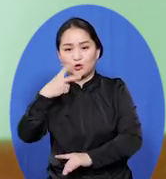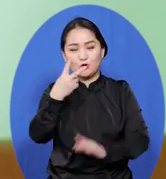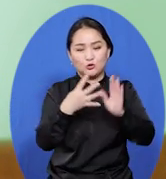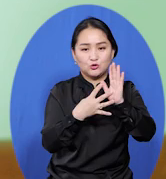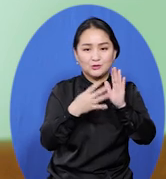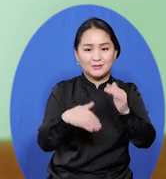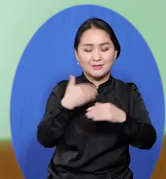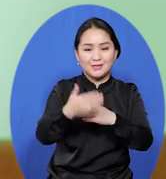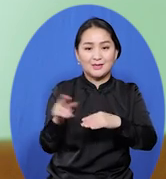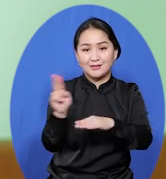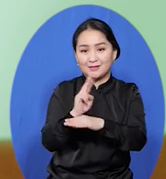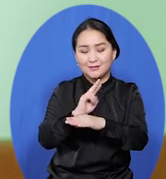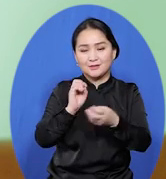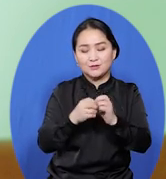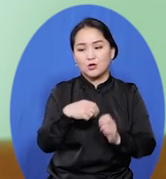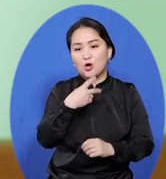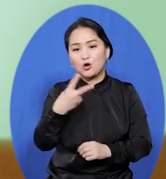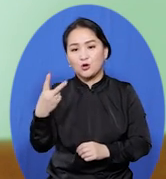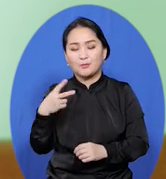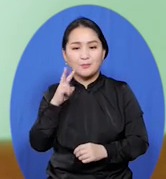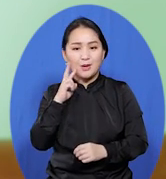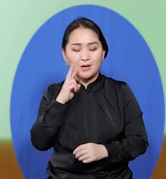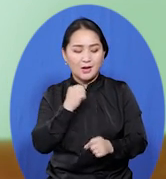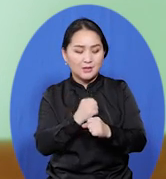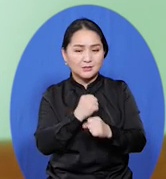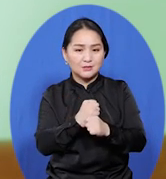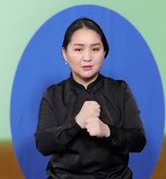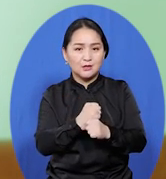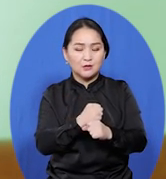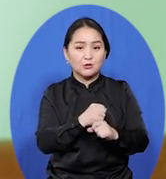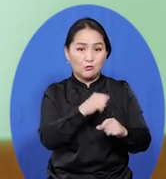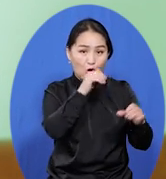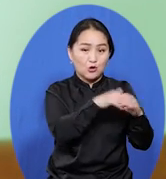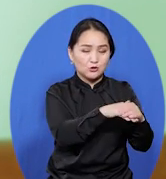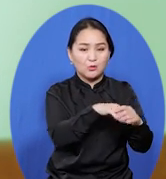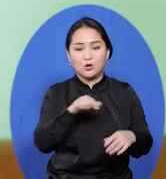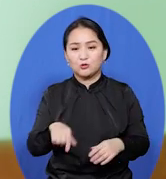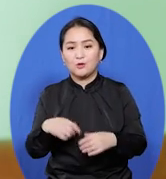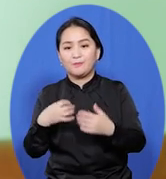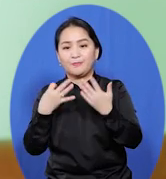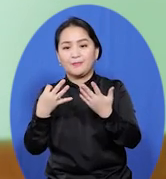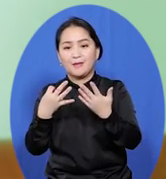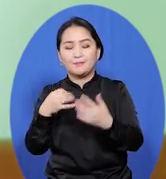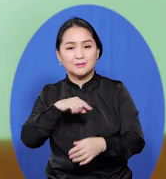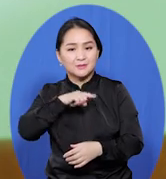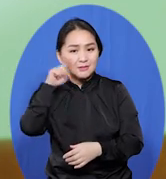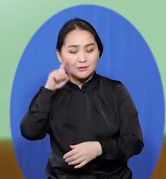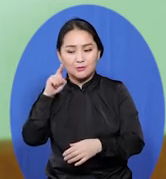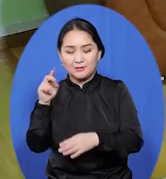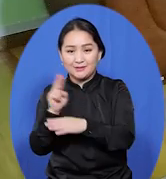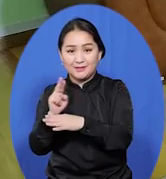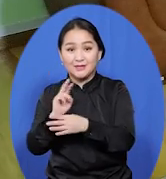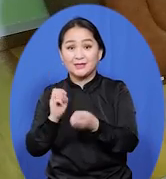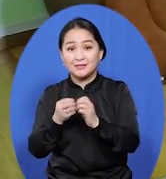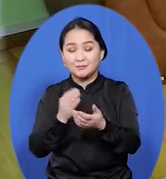нь одоо дараагийн дадлага хийгээд дууссан. 22 нь бол бүр байнгын ажилд зөвшөлдчихсэн. За тэгээд одоо 8 залуучууд бол ажлын байранд дадлага хийгээд